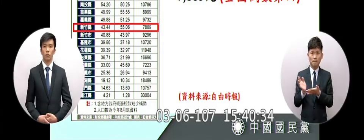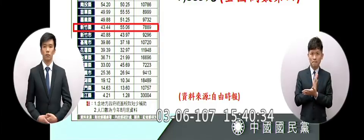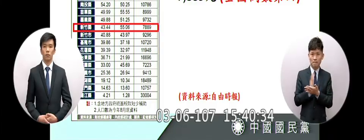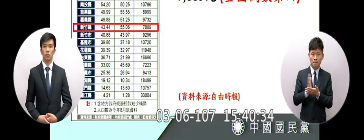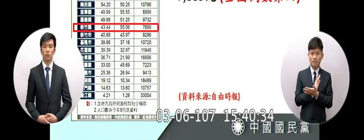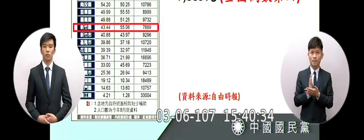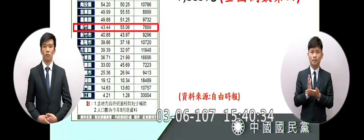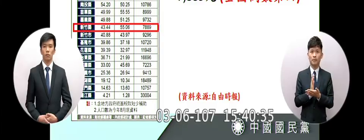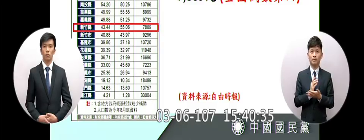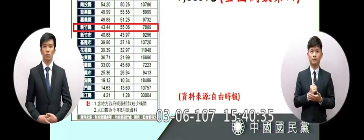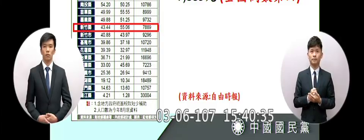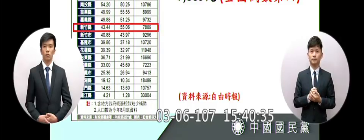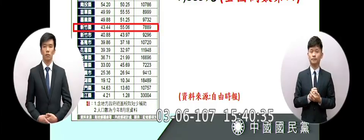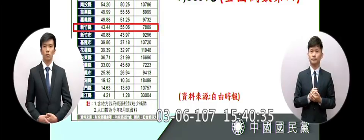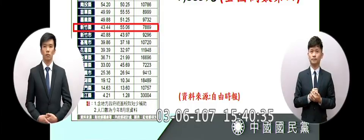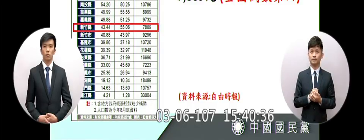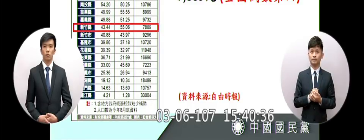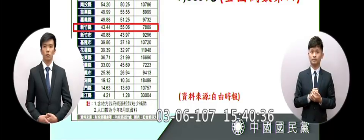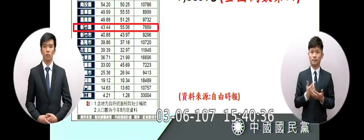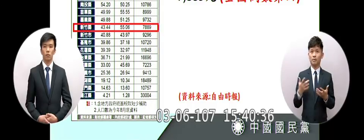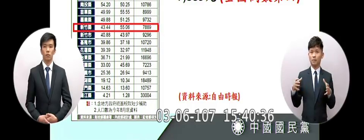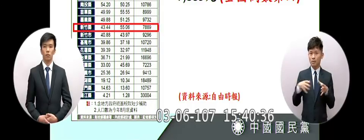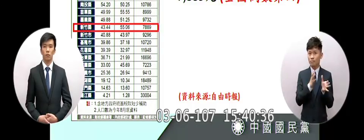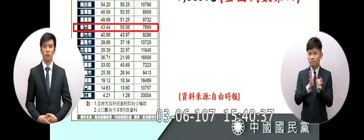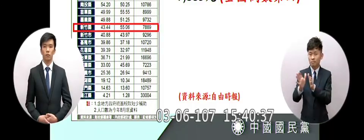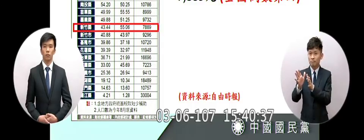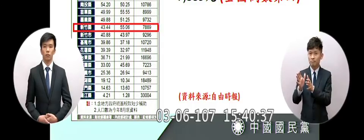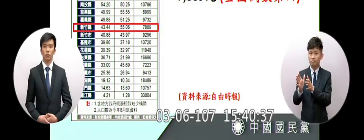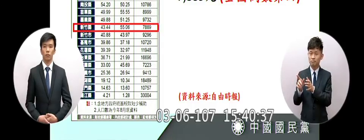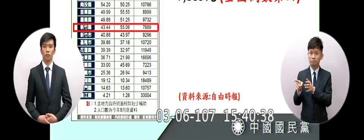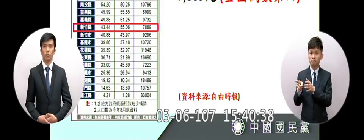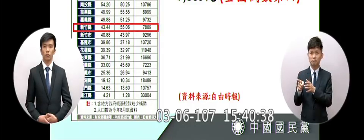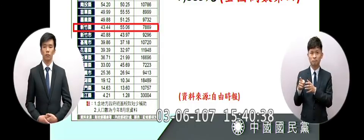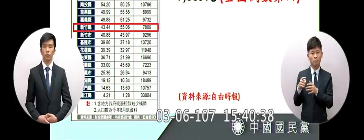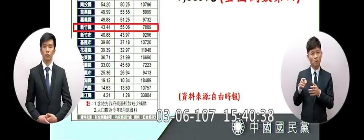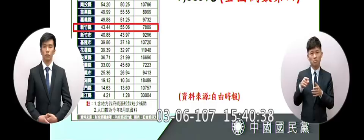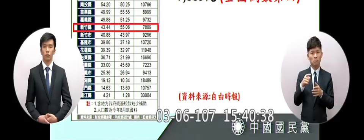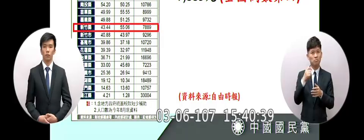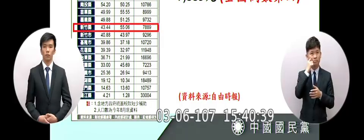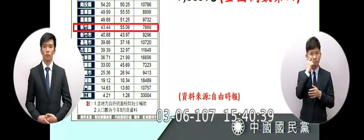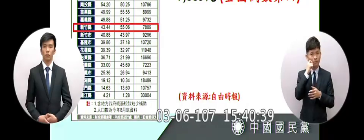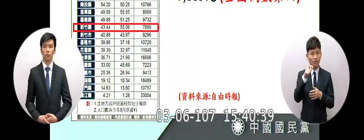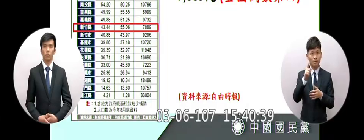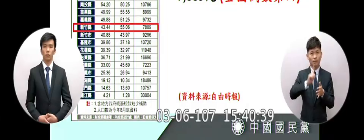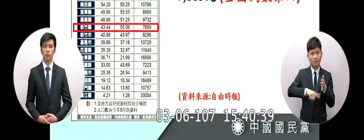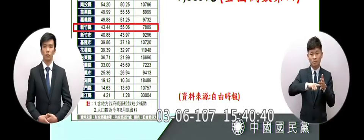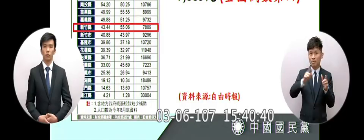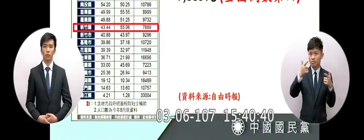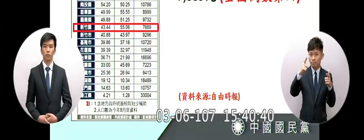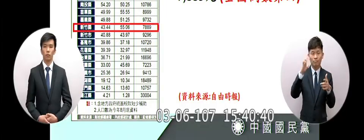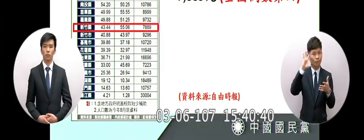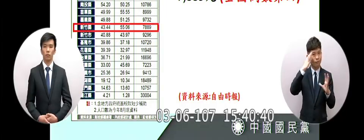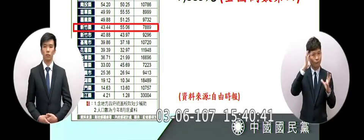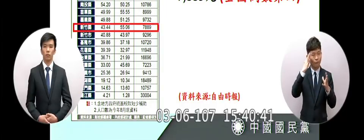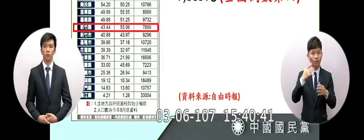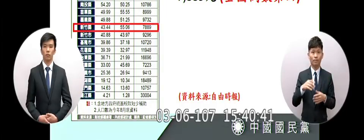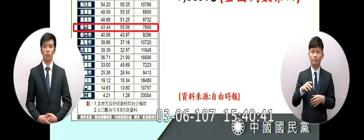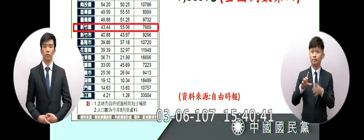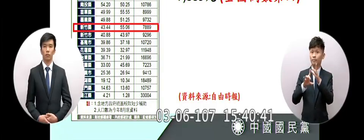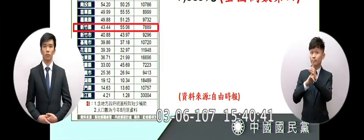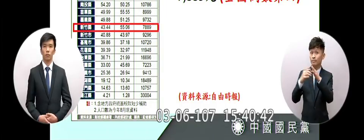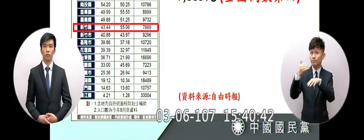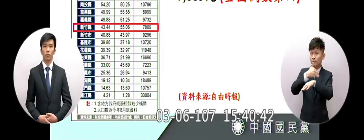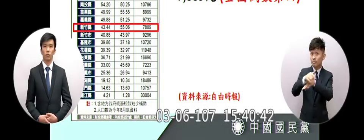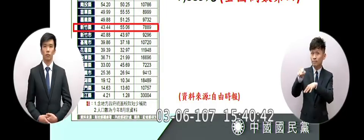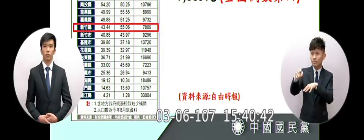面的来让它合理化了。算是很复杂的一个公式，但是就新竹来讲，就是说它的